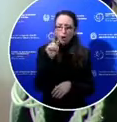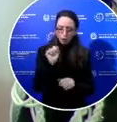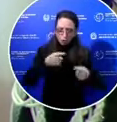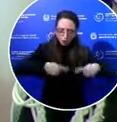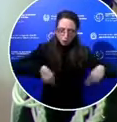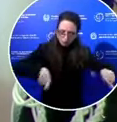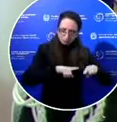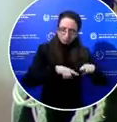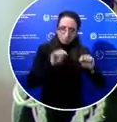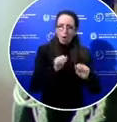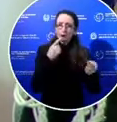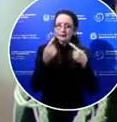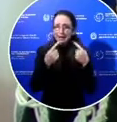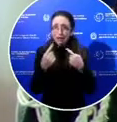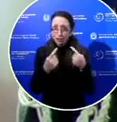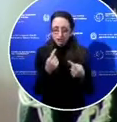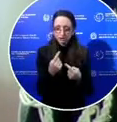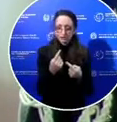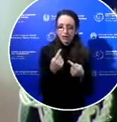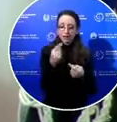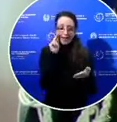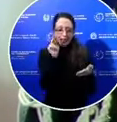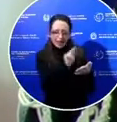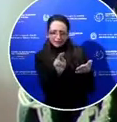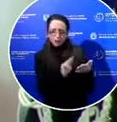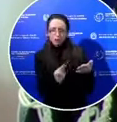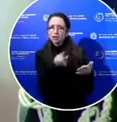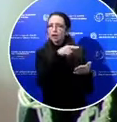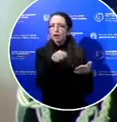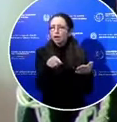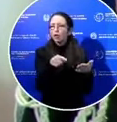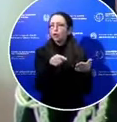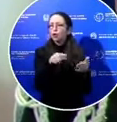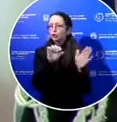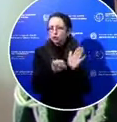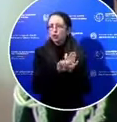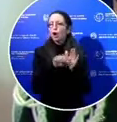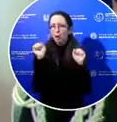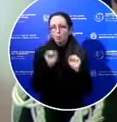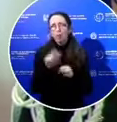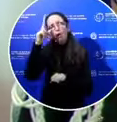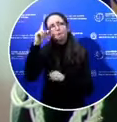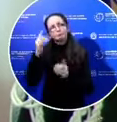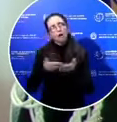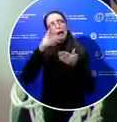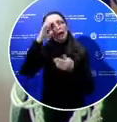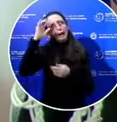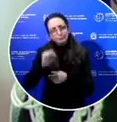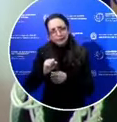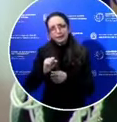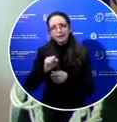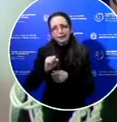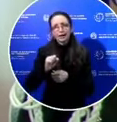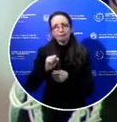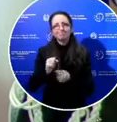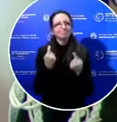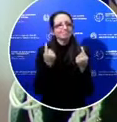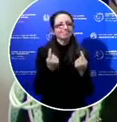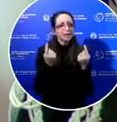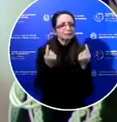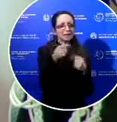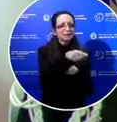dire che anche leggere i loro interventi può aiutare ad avere un taglio ed un quadro di quali siano le aspettative